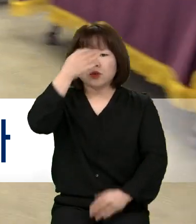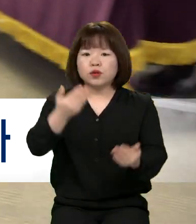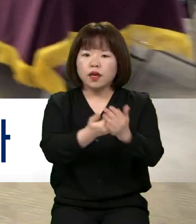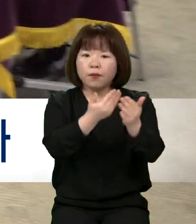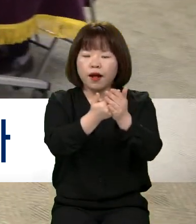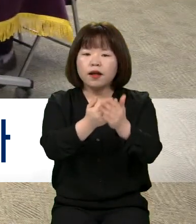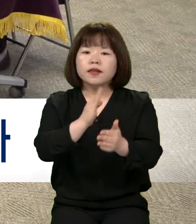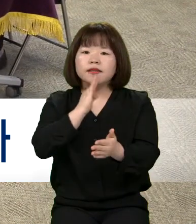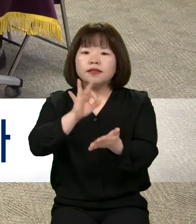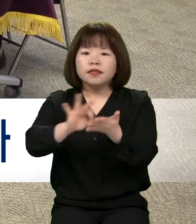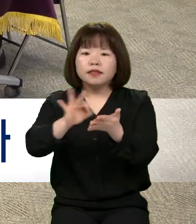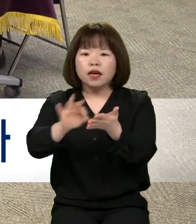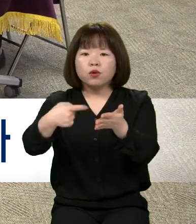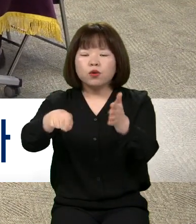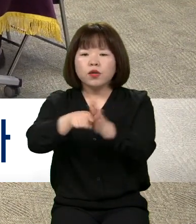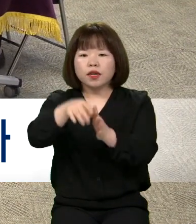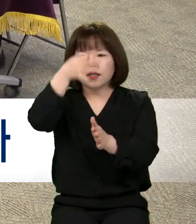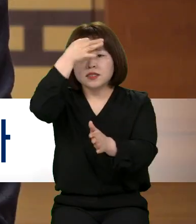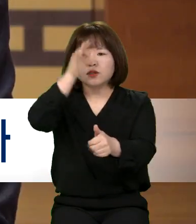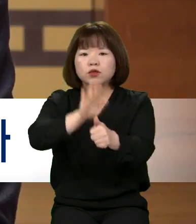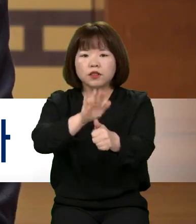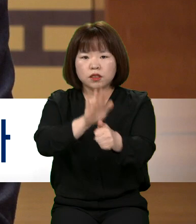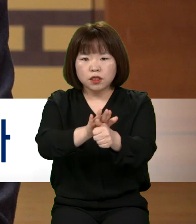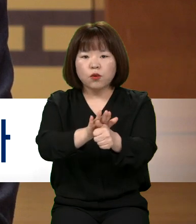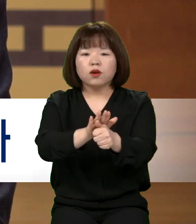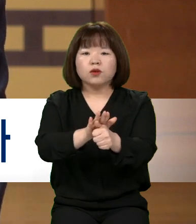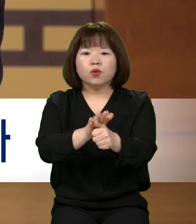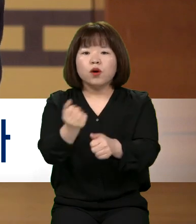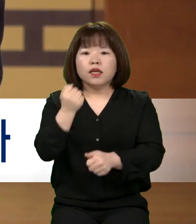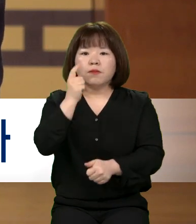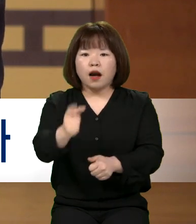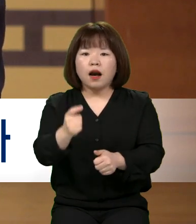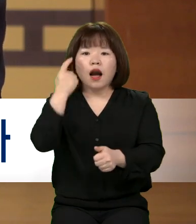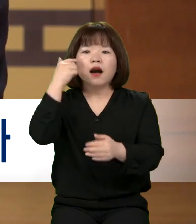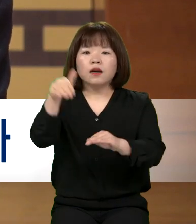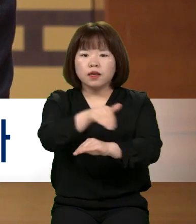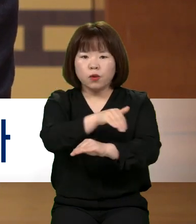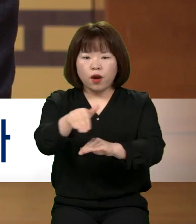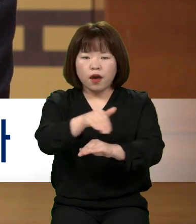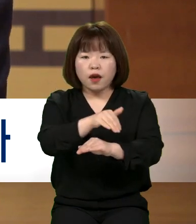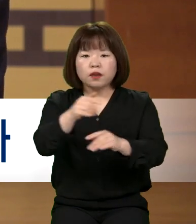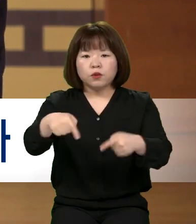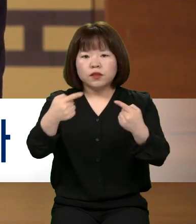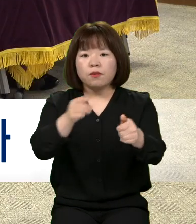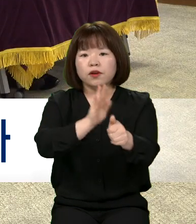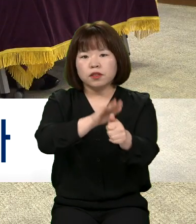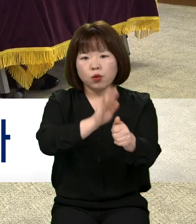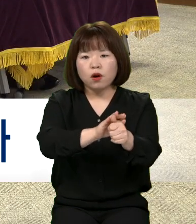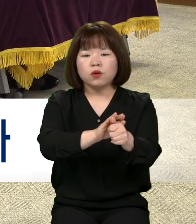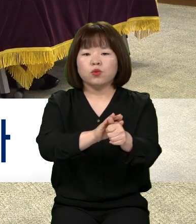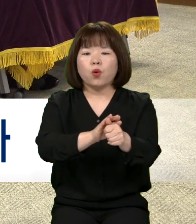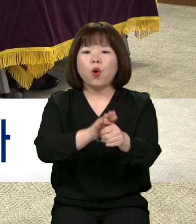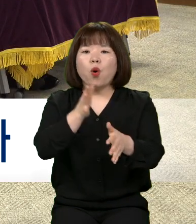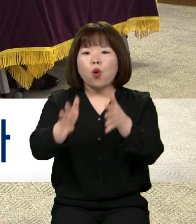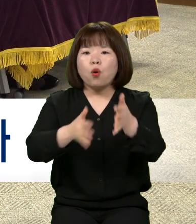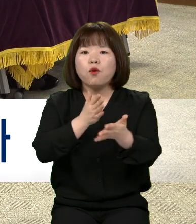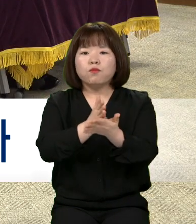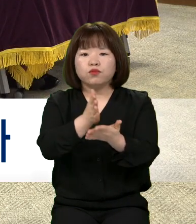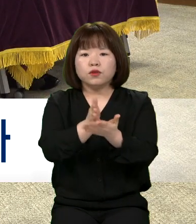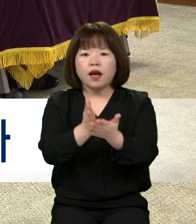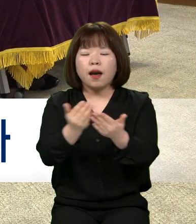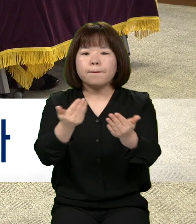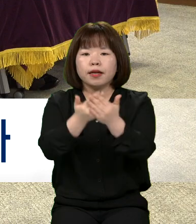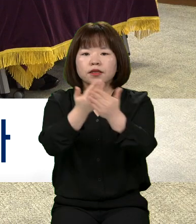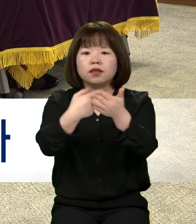원천기술 개발과 실용화를 통한 기술지원 로봇 산업 기술 경쟁력 강화 과제 기획 및 참여 지원 차세대